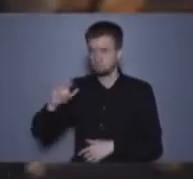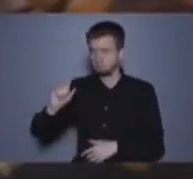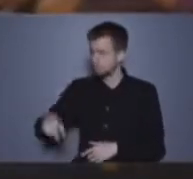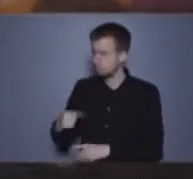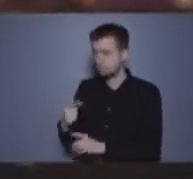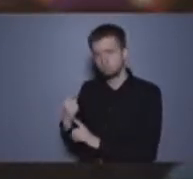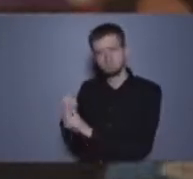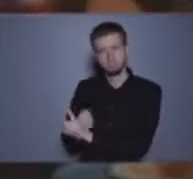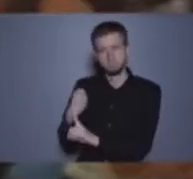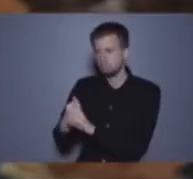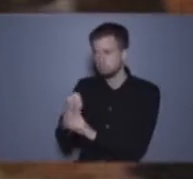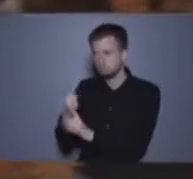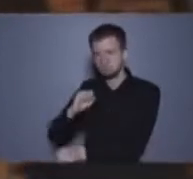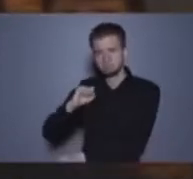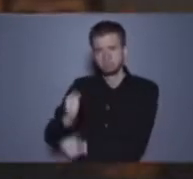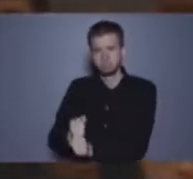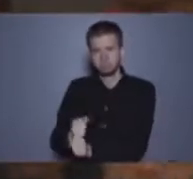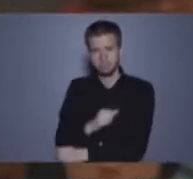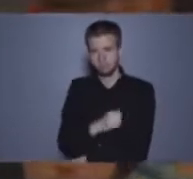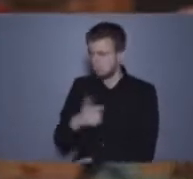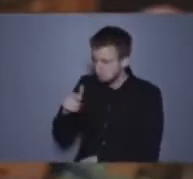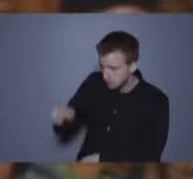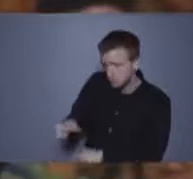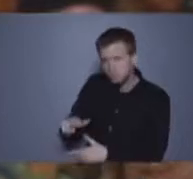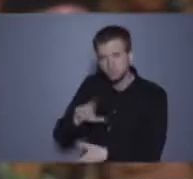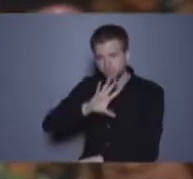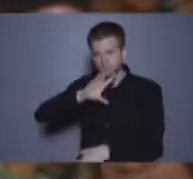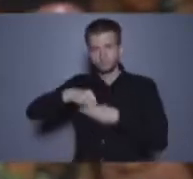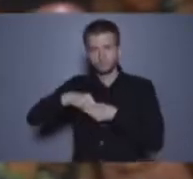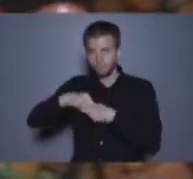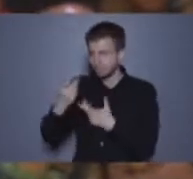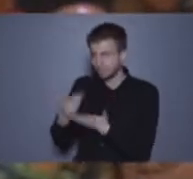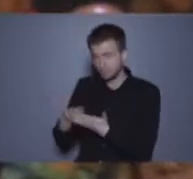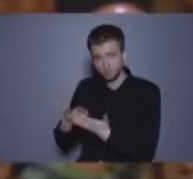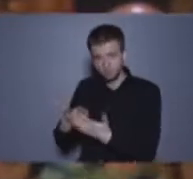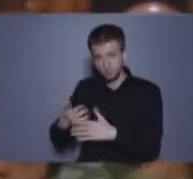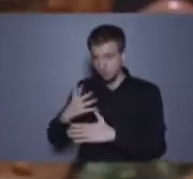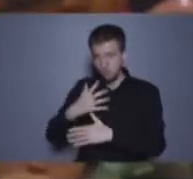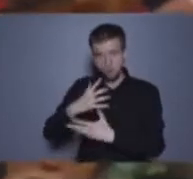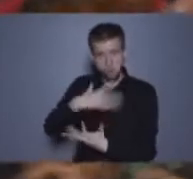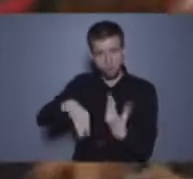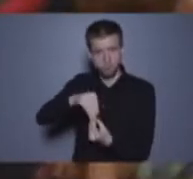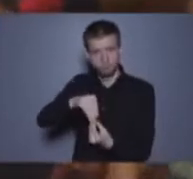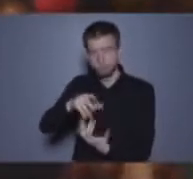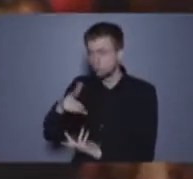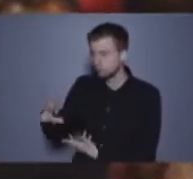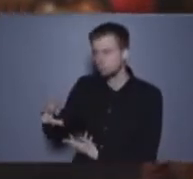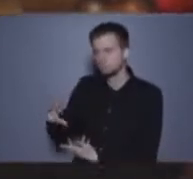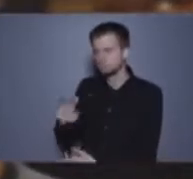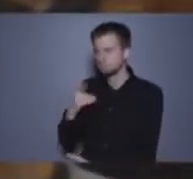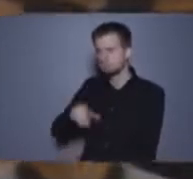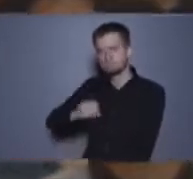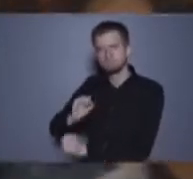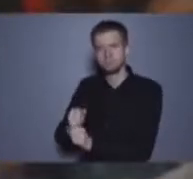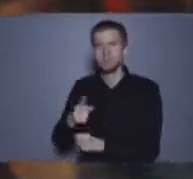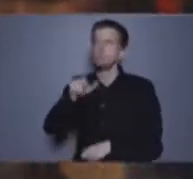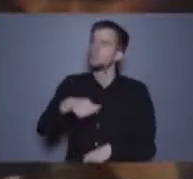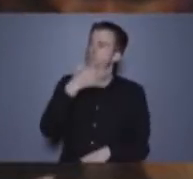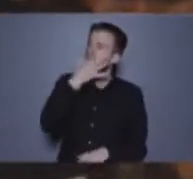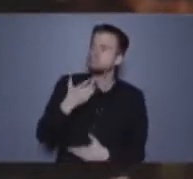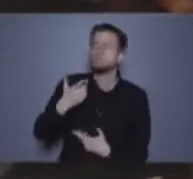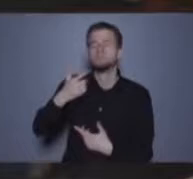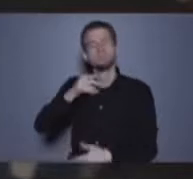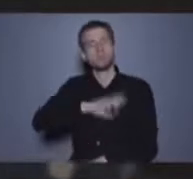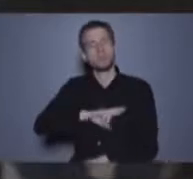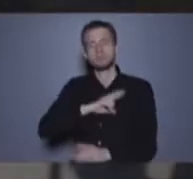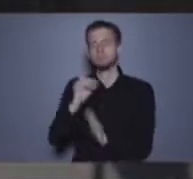rudement ceux qui se sont rendus coupables de cette escroquerie qui a consisté à dire que la retraite à 60 ans